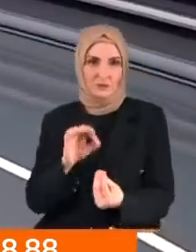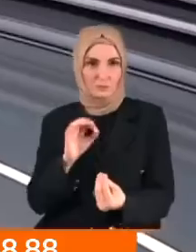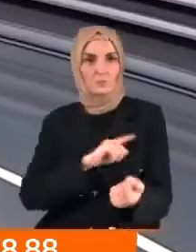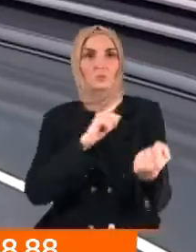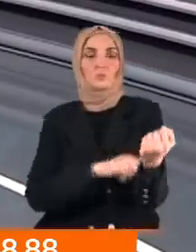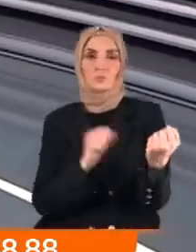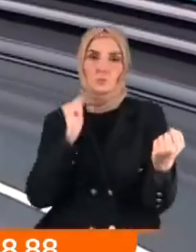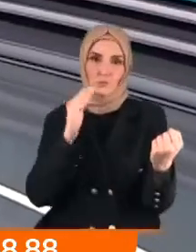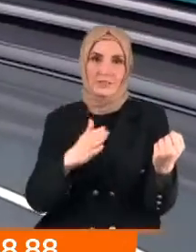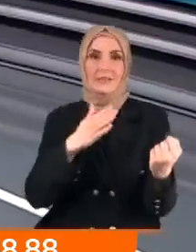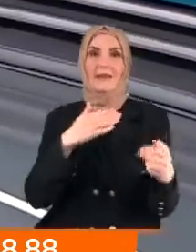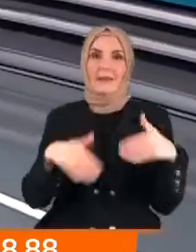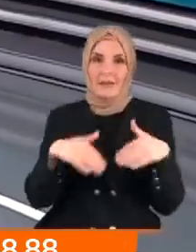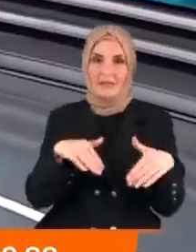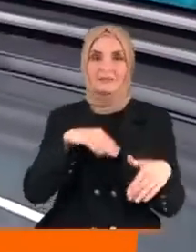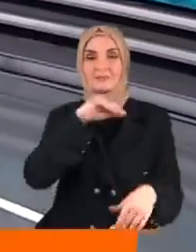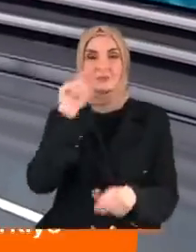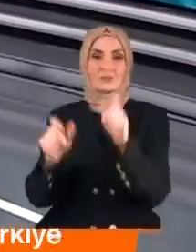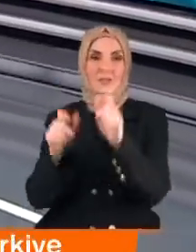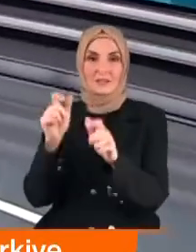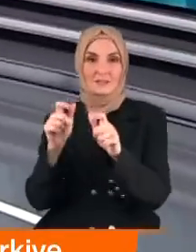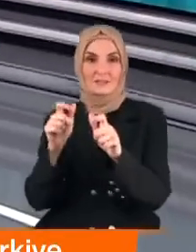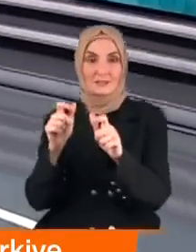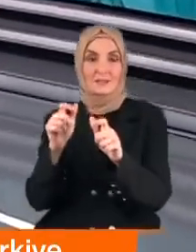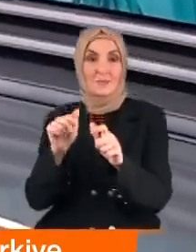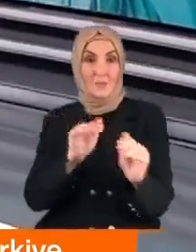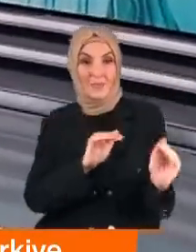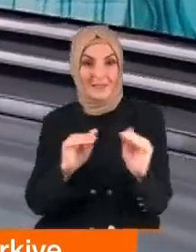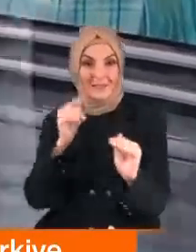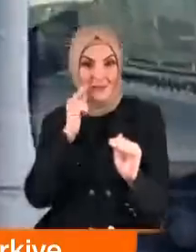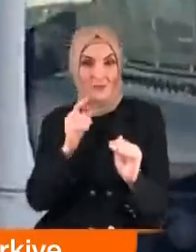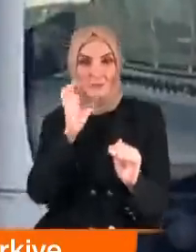yaşlılara verilen toplu ulaşım desteği %50 artırıldı.